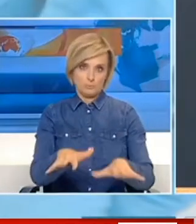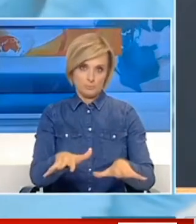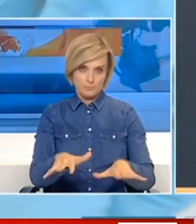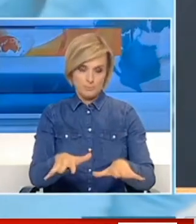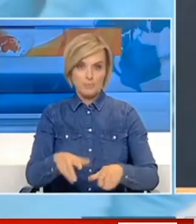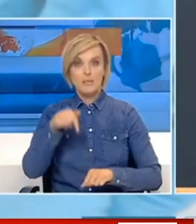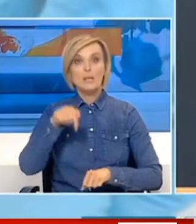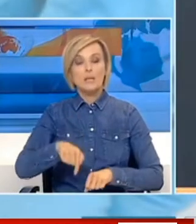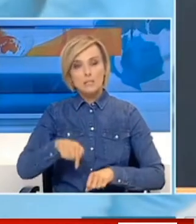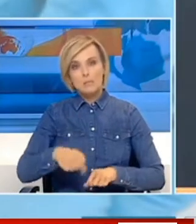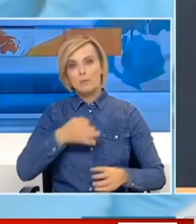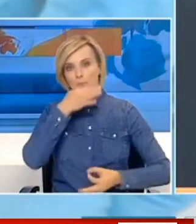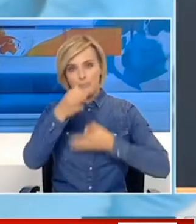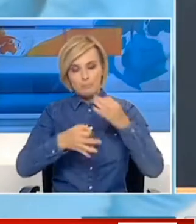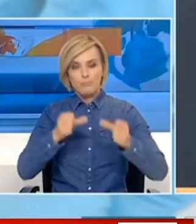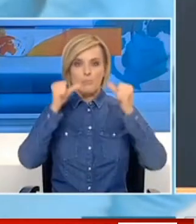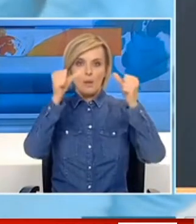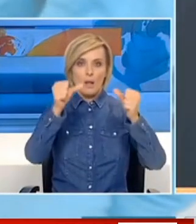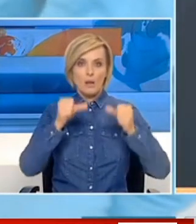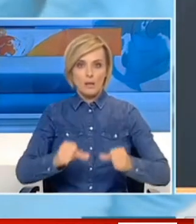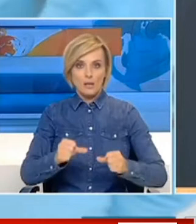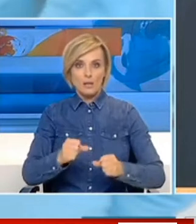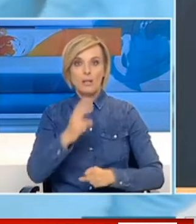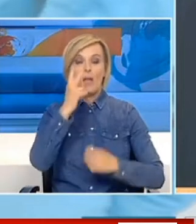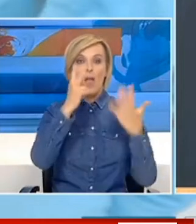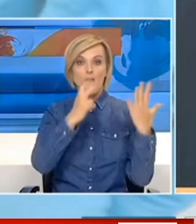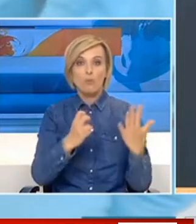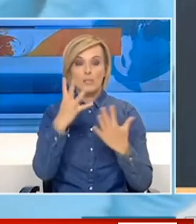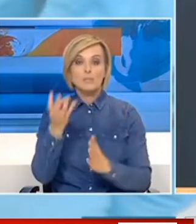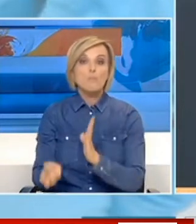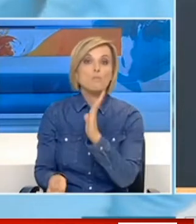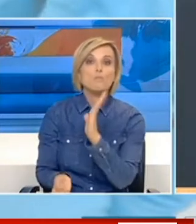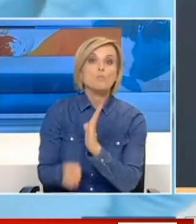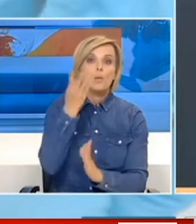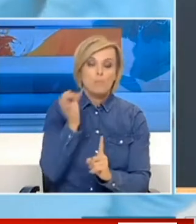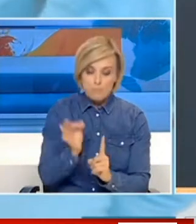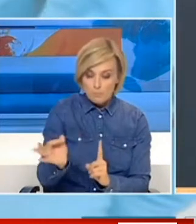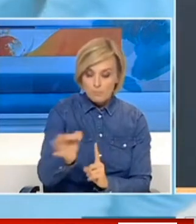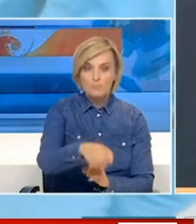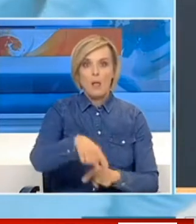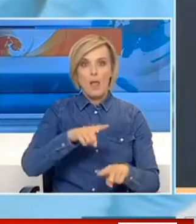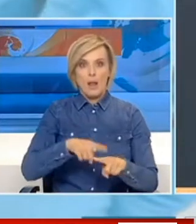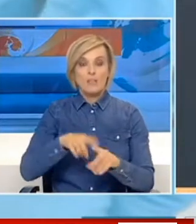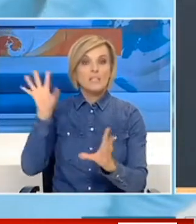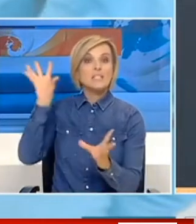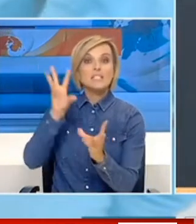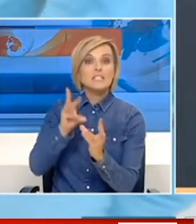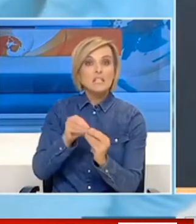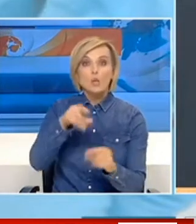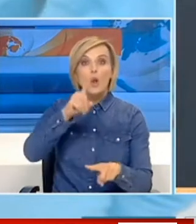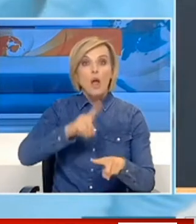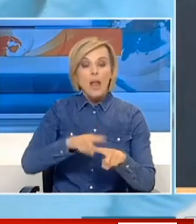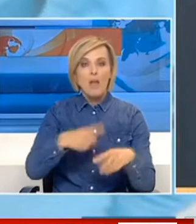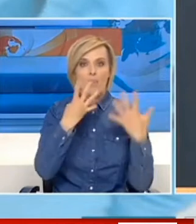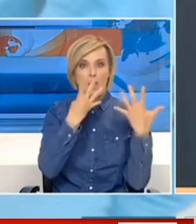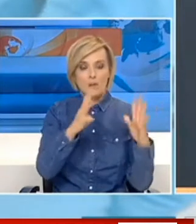Σήμερα ανακοινώνουμε 74 νέα κρούσματα του νέου κορονοϊού στη χώρα. Ο συνολικός αριθμός των κρουσμάτων είναι